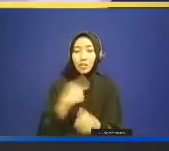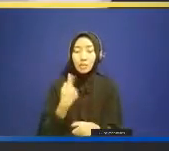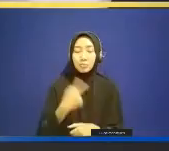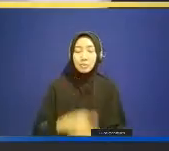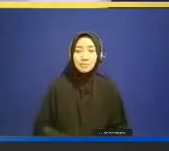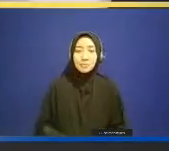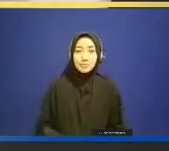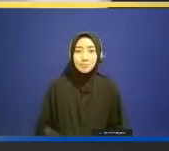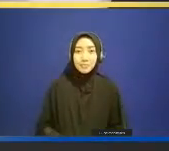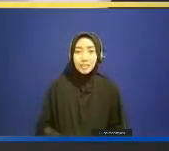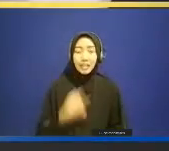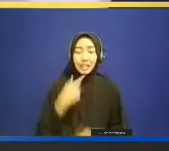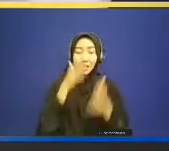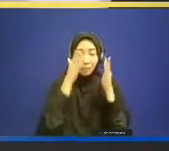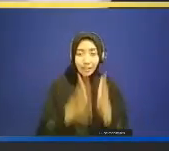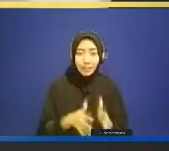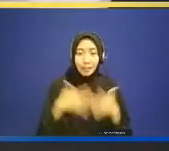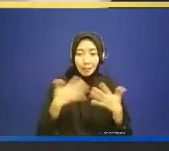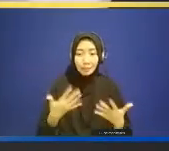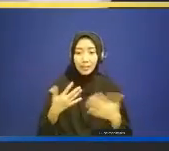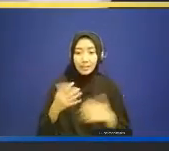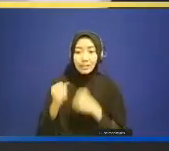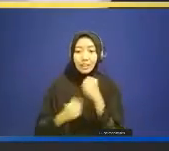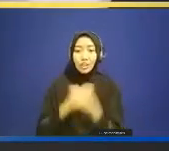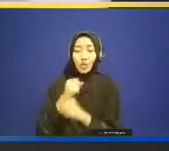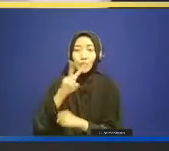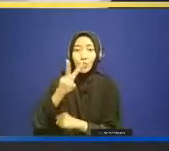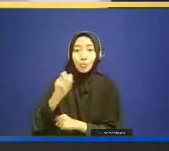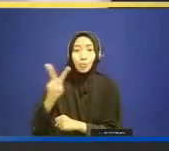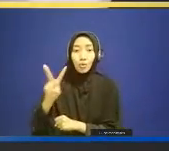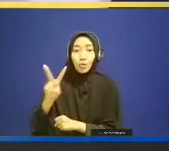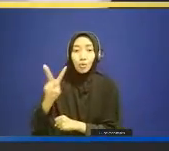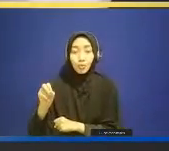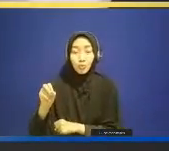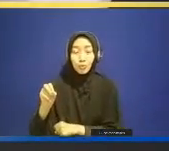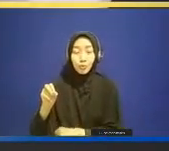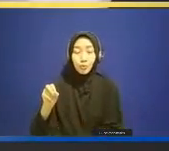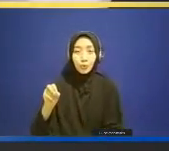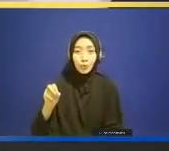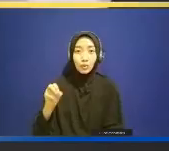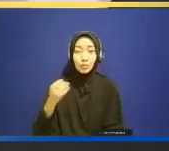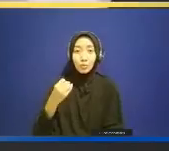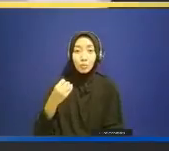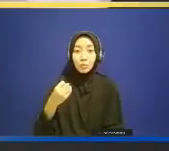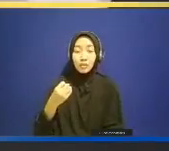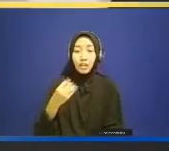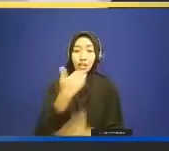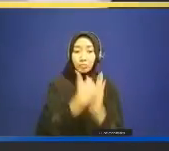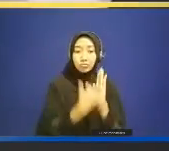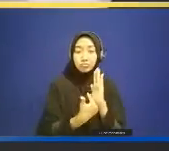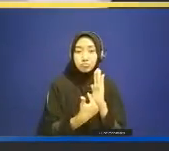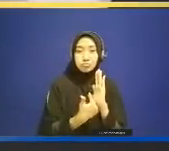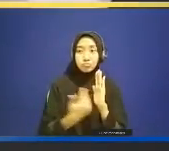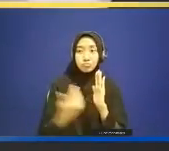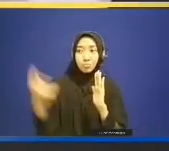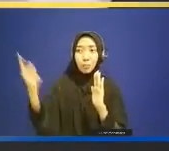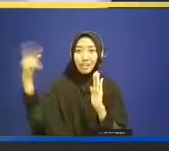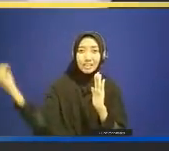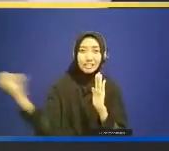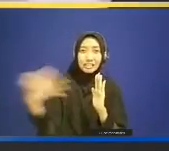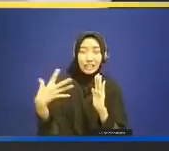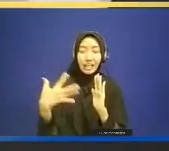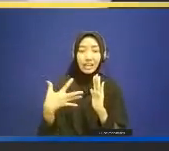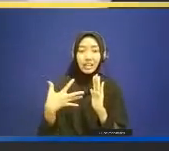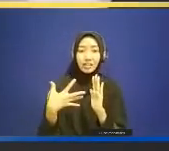dan yang harus kita perhatikan adalah kita on 2020 ya beberapa kebijakan yang disampaikan pemerintah tukang